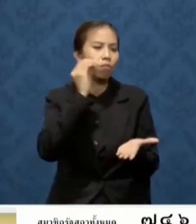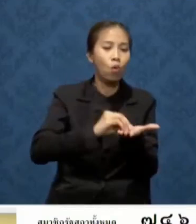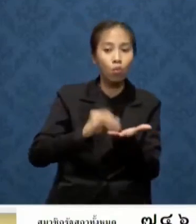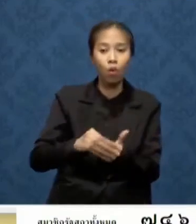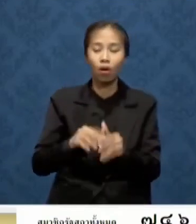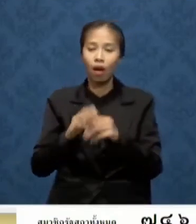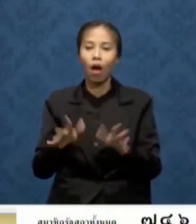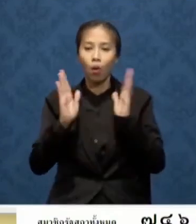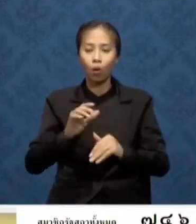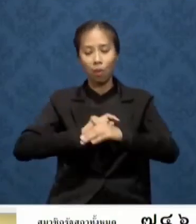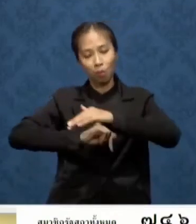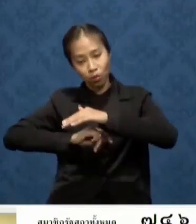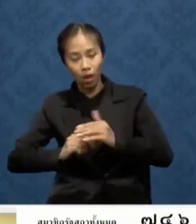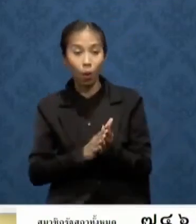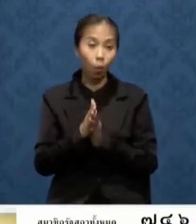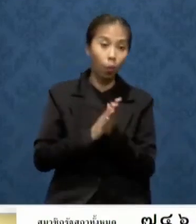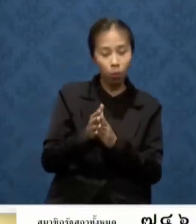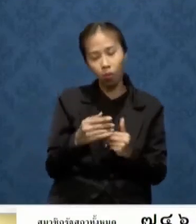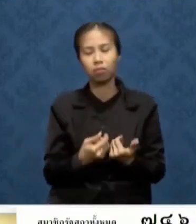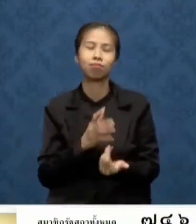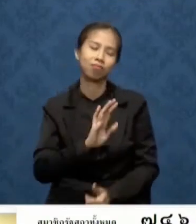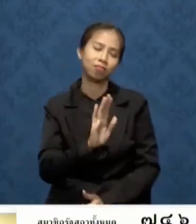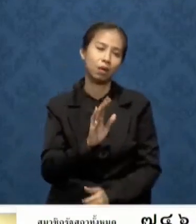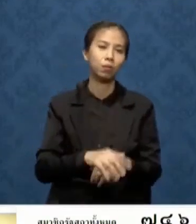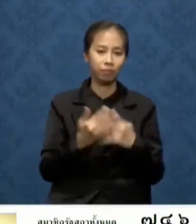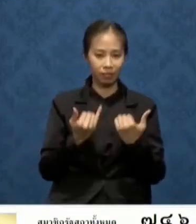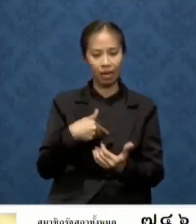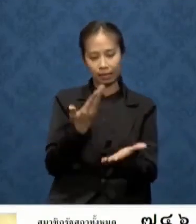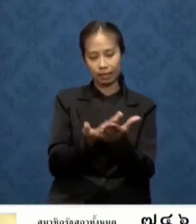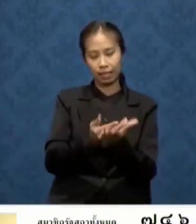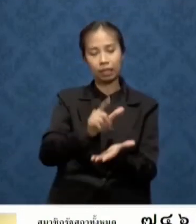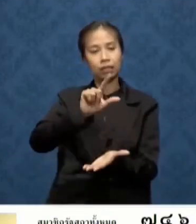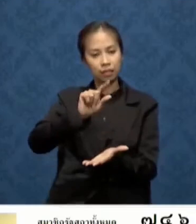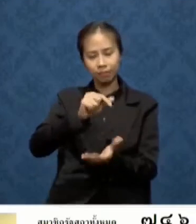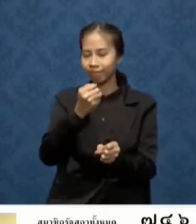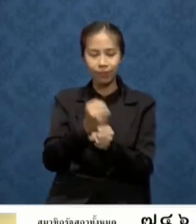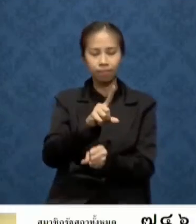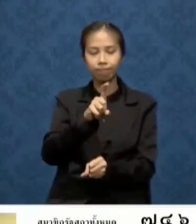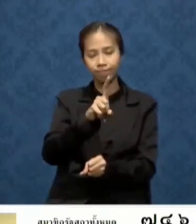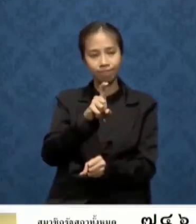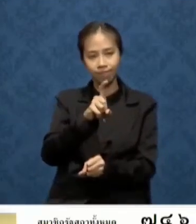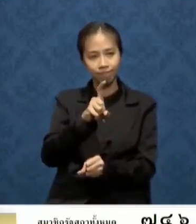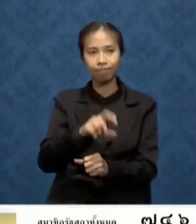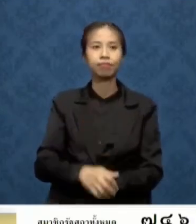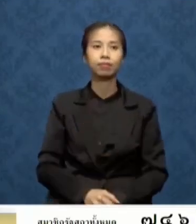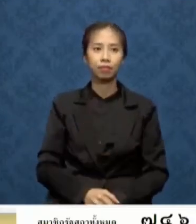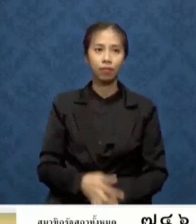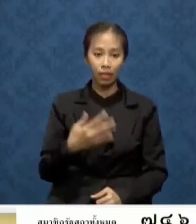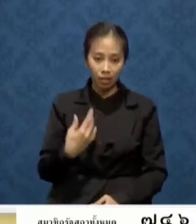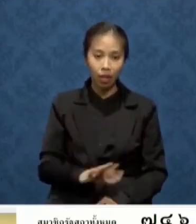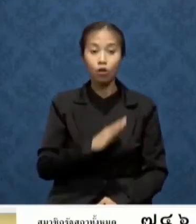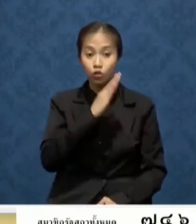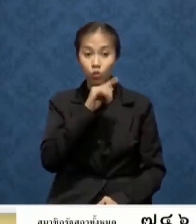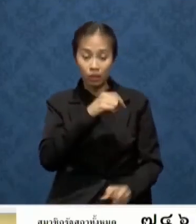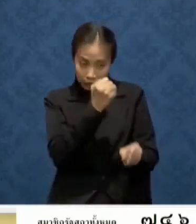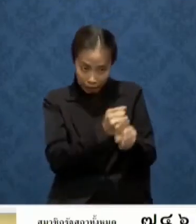้าว อย่เดียว๊กษณาไปเรื่อยแบบนี้ผมถึบอกว 20 บาทมันทำไม่ได้และ ต่อให้ท